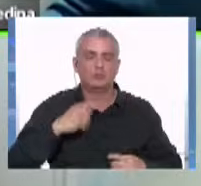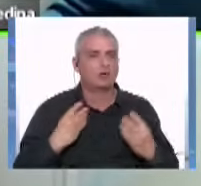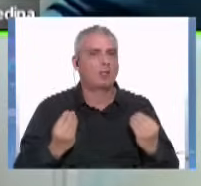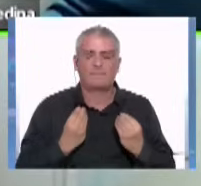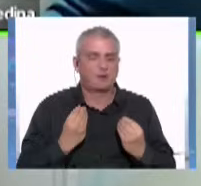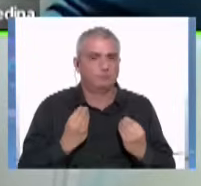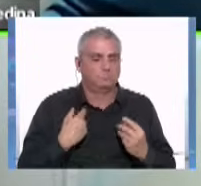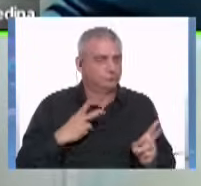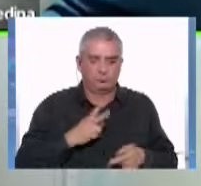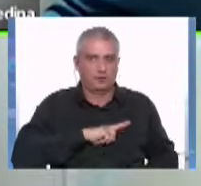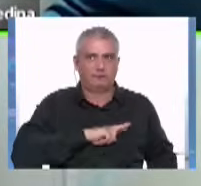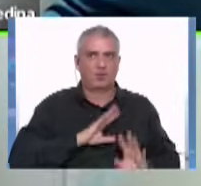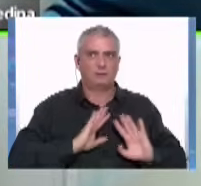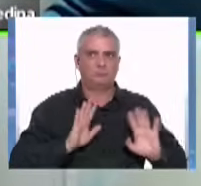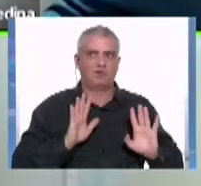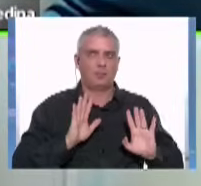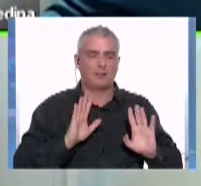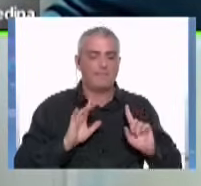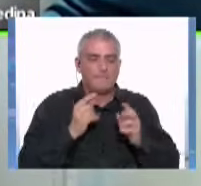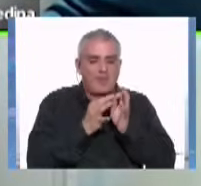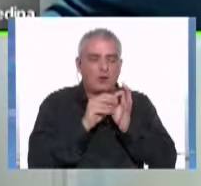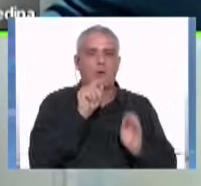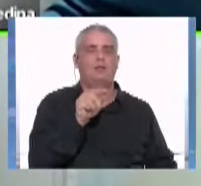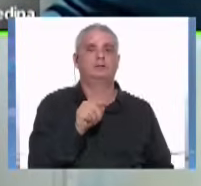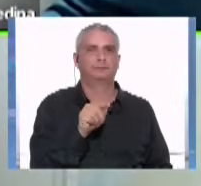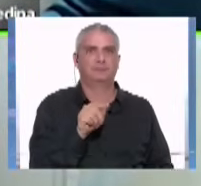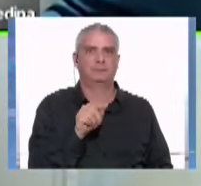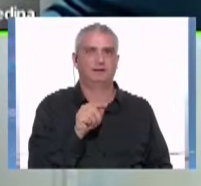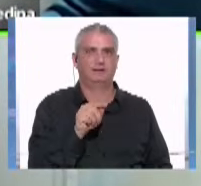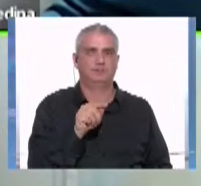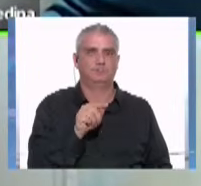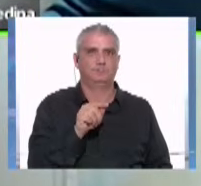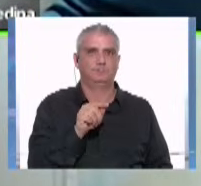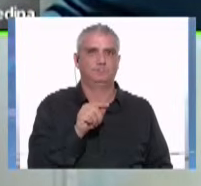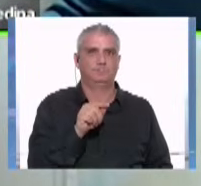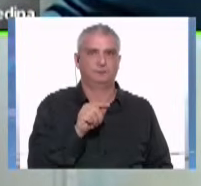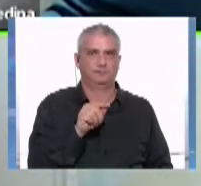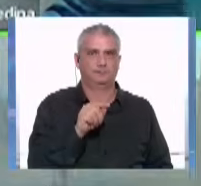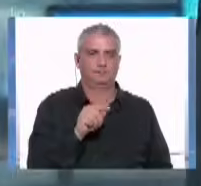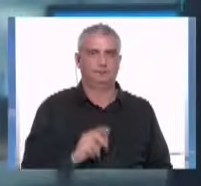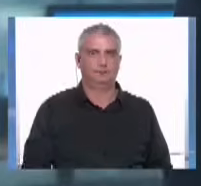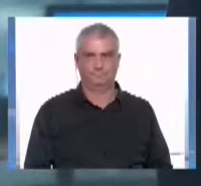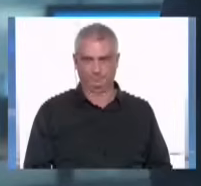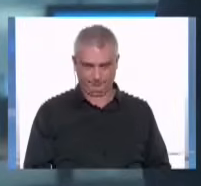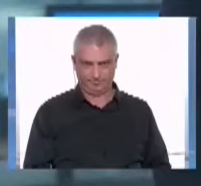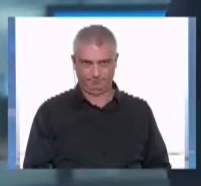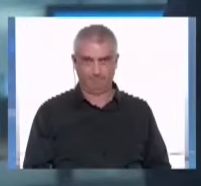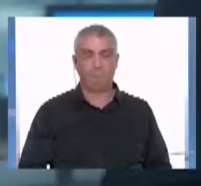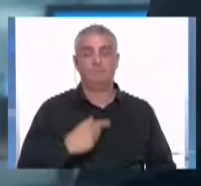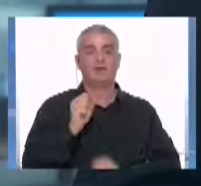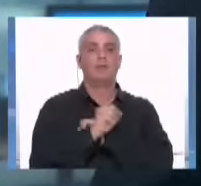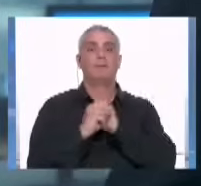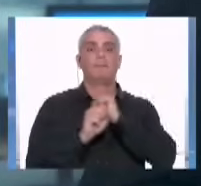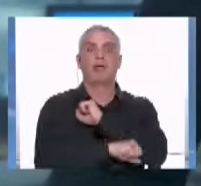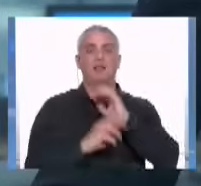דברים שהדעת לא סובלת באירוע הספציפי הזה. כן, אז מכללת בית